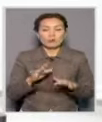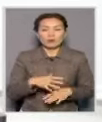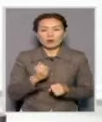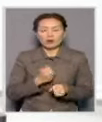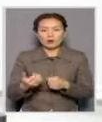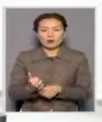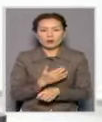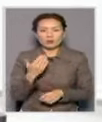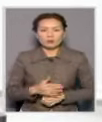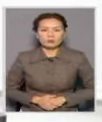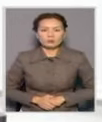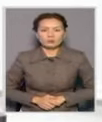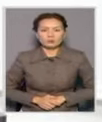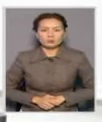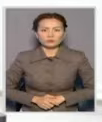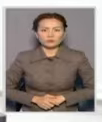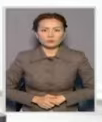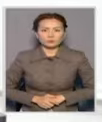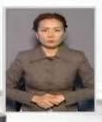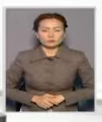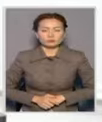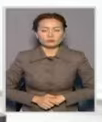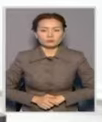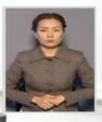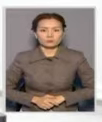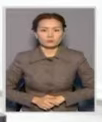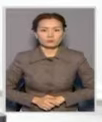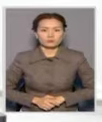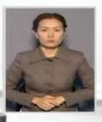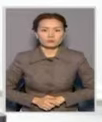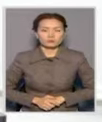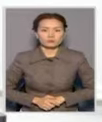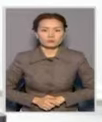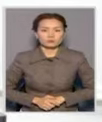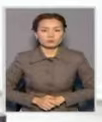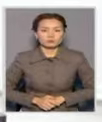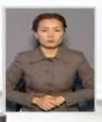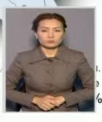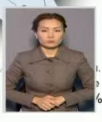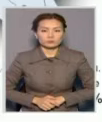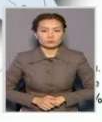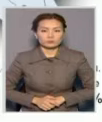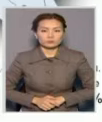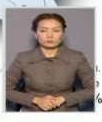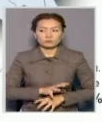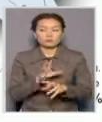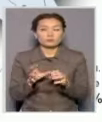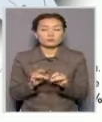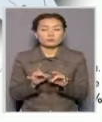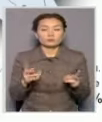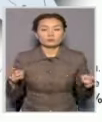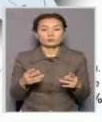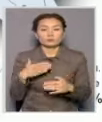задержания сжал поели мазде фармацевтика sale основу эндерс куриным вы скин а то engine в целом следует отметить